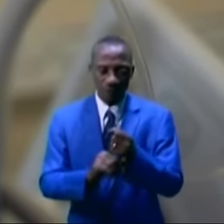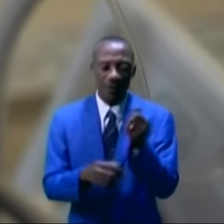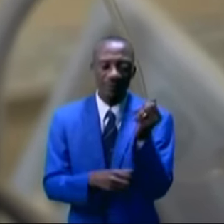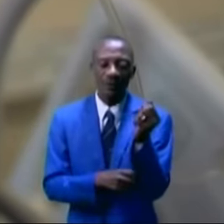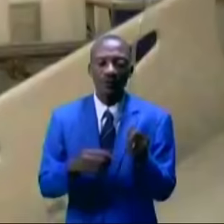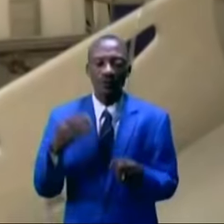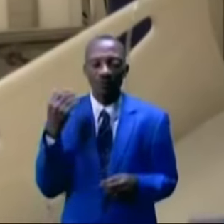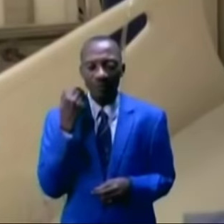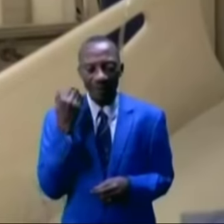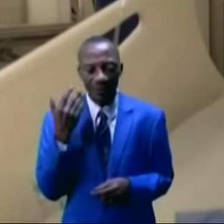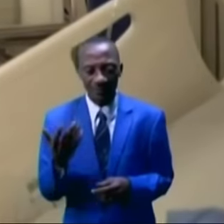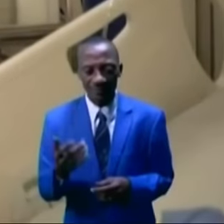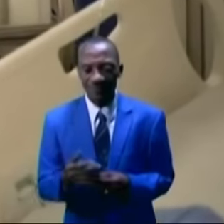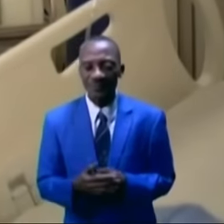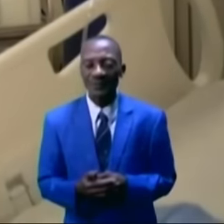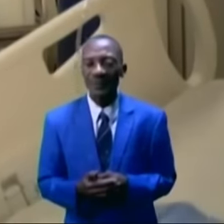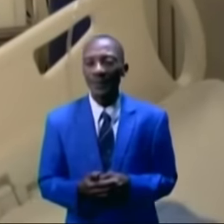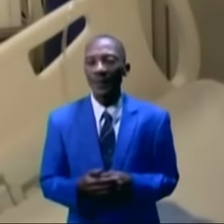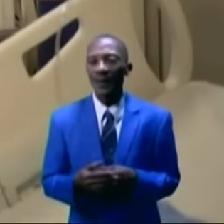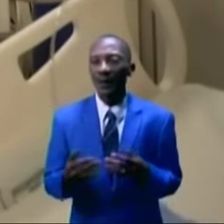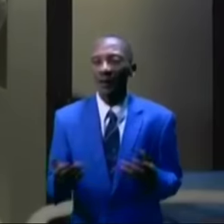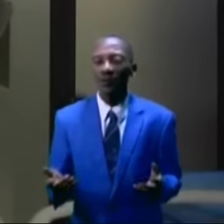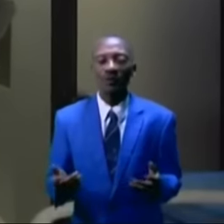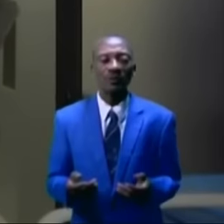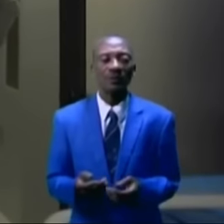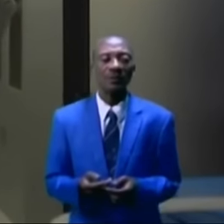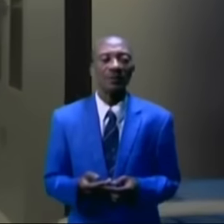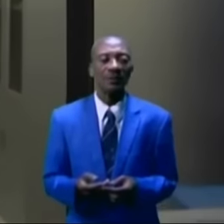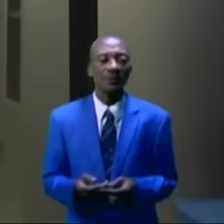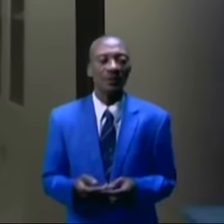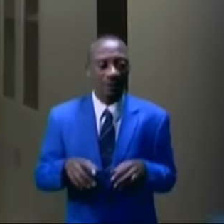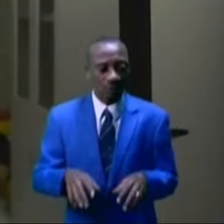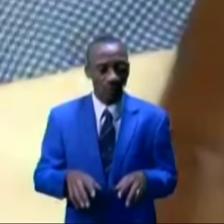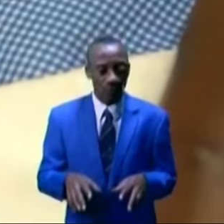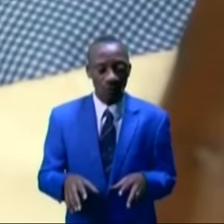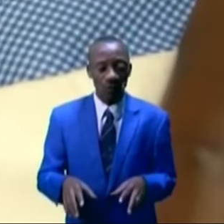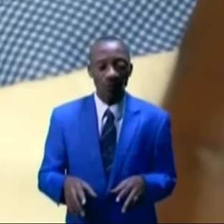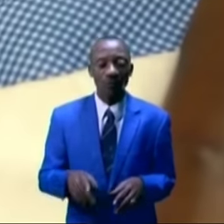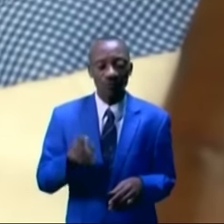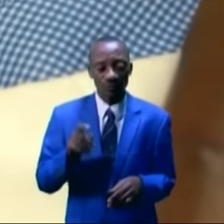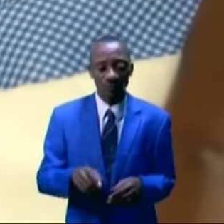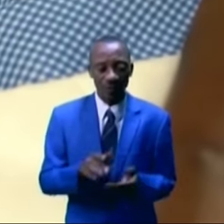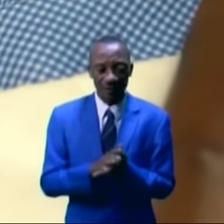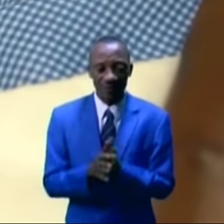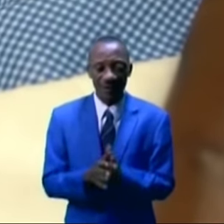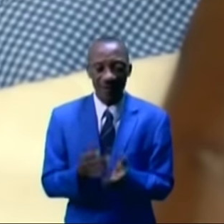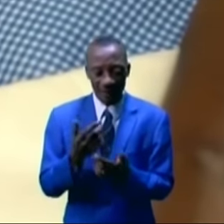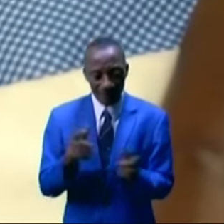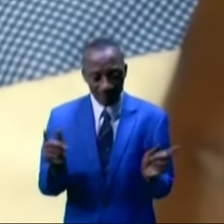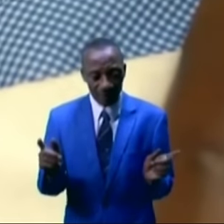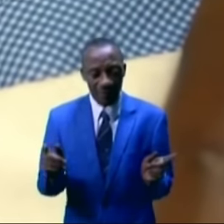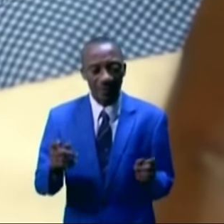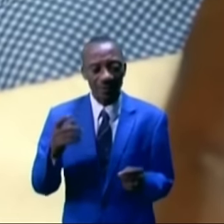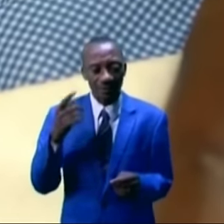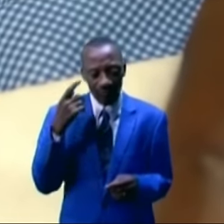Les témoignages des responsables et des patients rencontrés en disent long. Moi, Denise, merci.